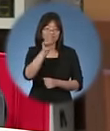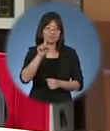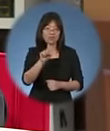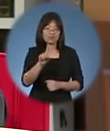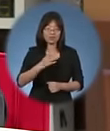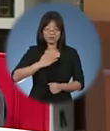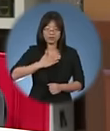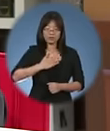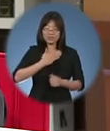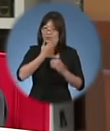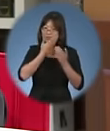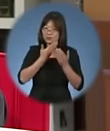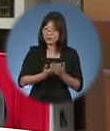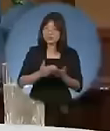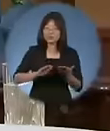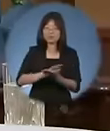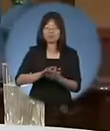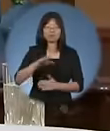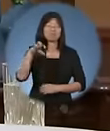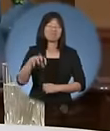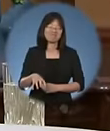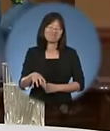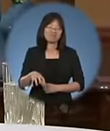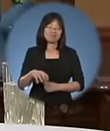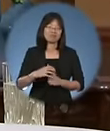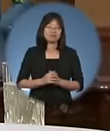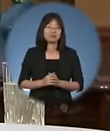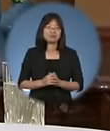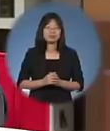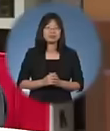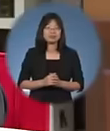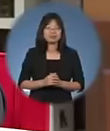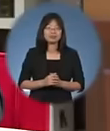저에게 가장 소중한 놀이터입니다. 놀이터? 예.